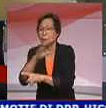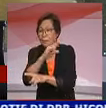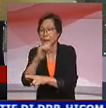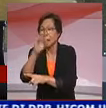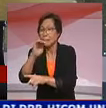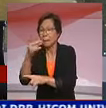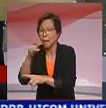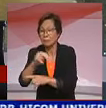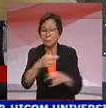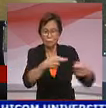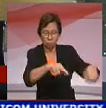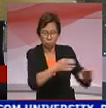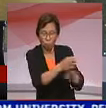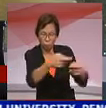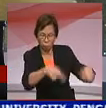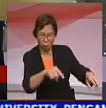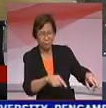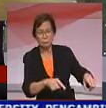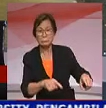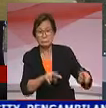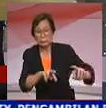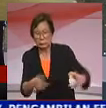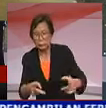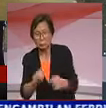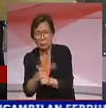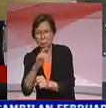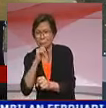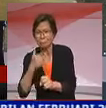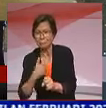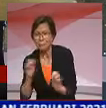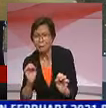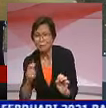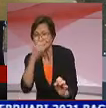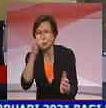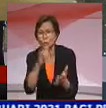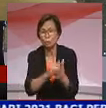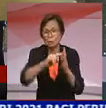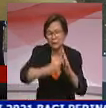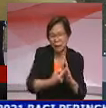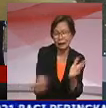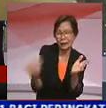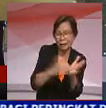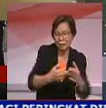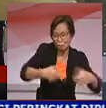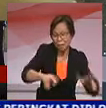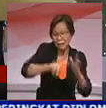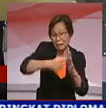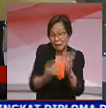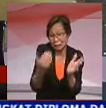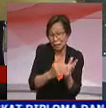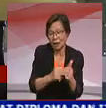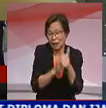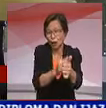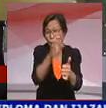mendapati sektor peruncitan bukan penyumbang kepada kluster COVID-19. Justru pengoperasian semula sektor terlibat dengan